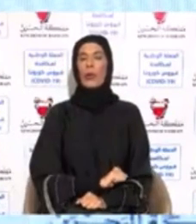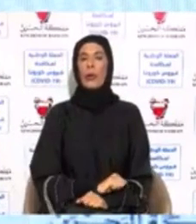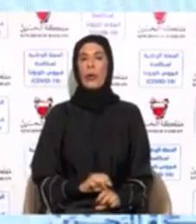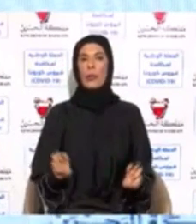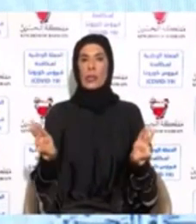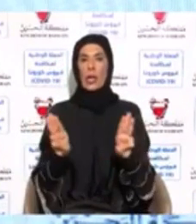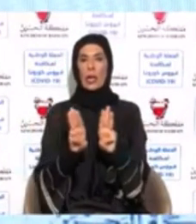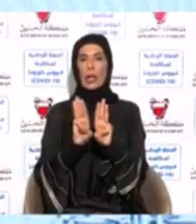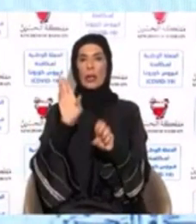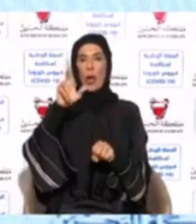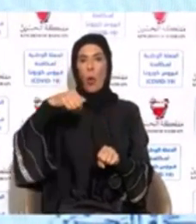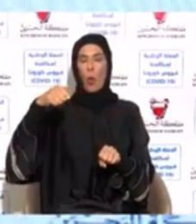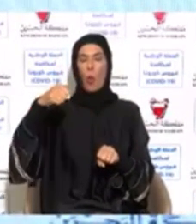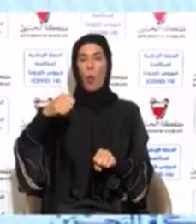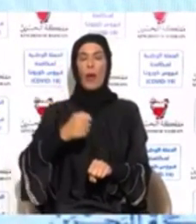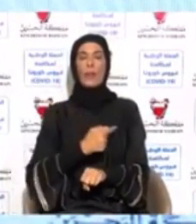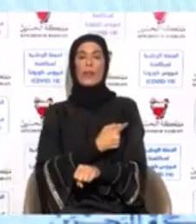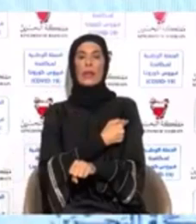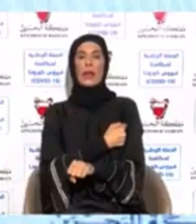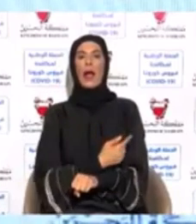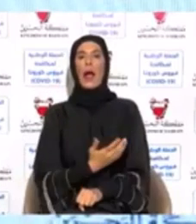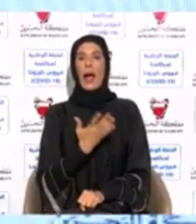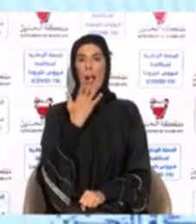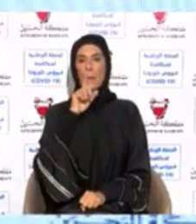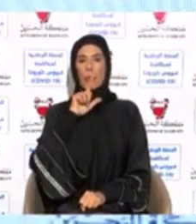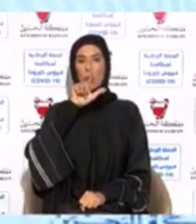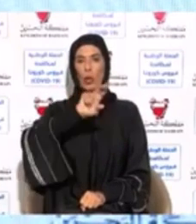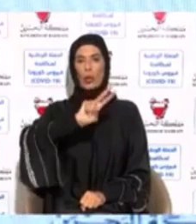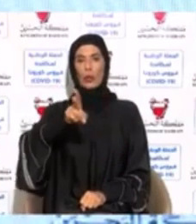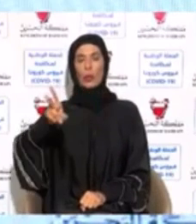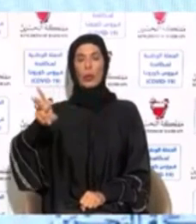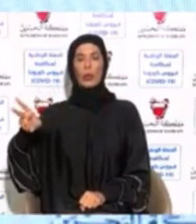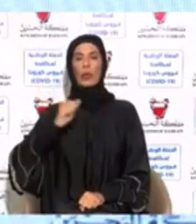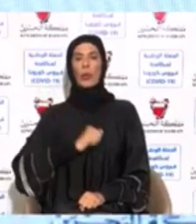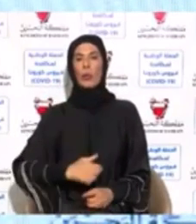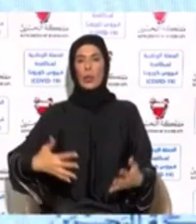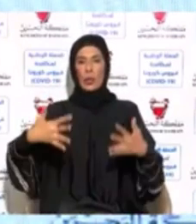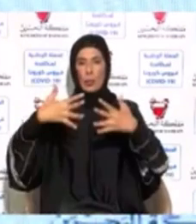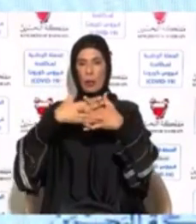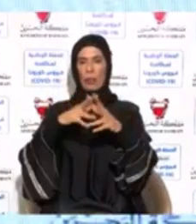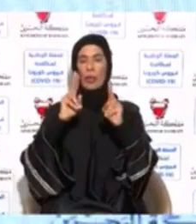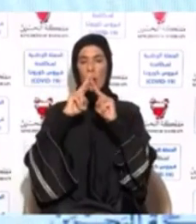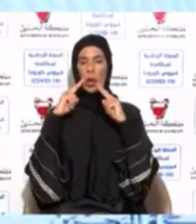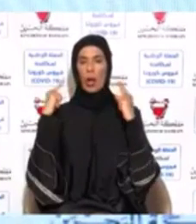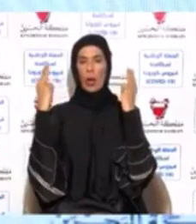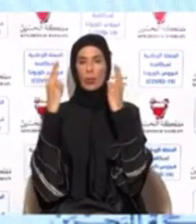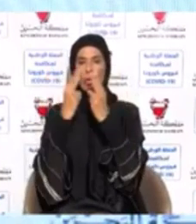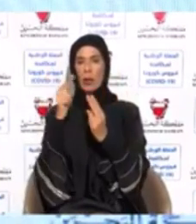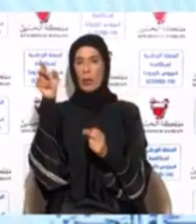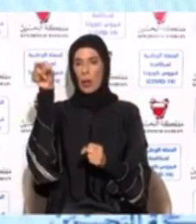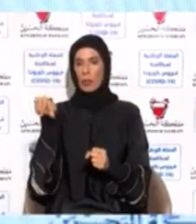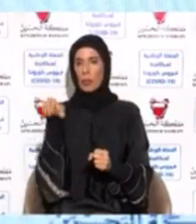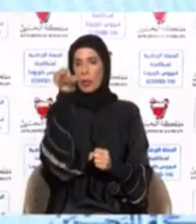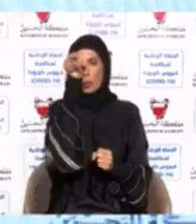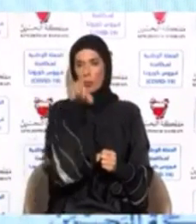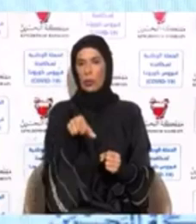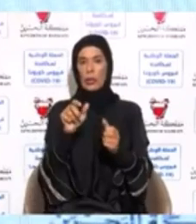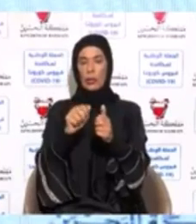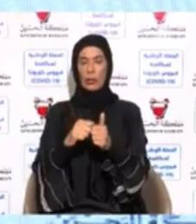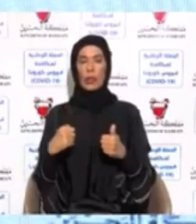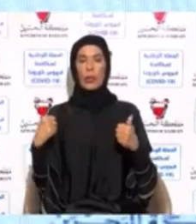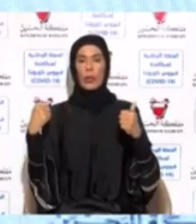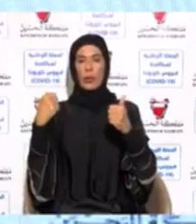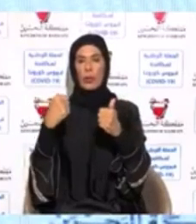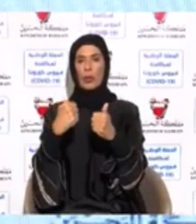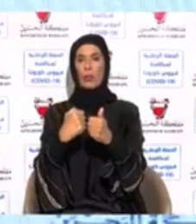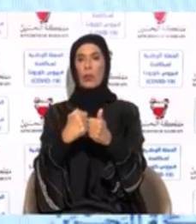موقع وزارة الصحة بخمس لغات مختلفة، كما ويشارك في هذا المؤتمر الصحفي السادة الزملاء